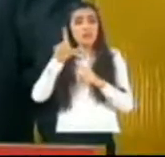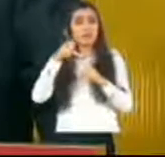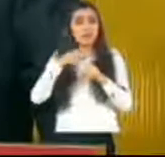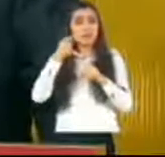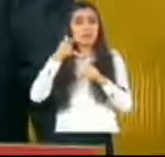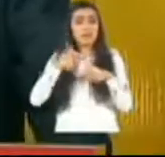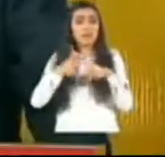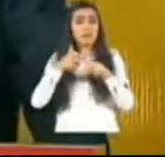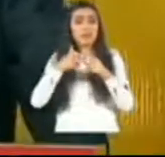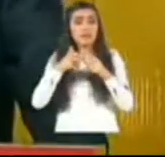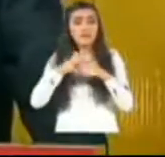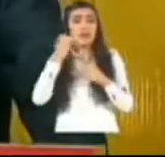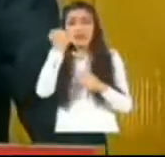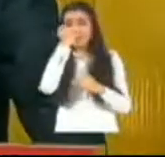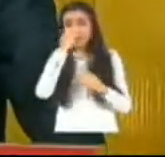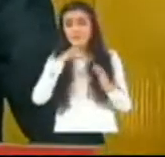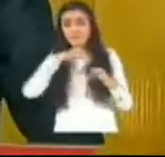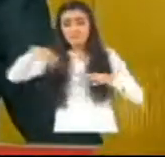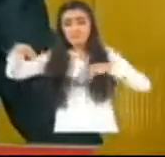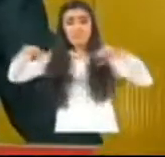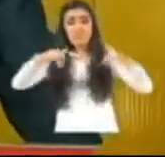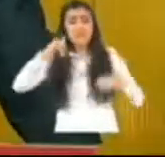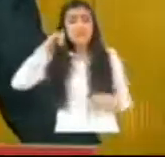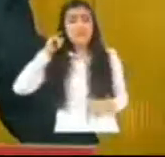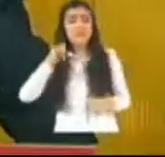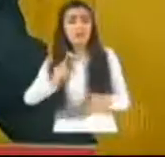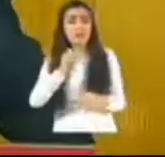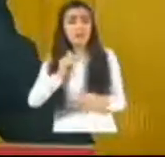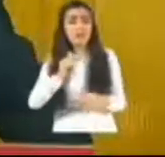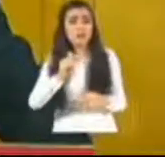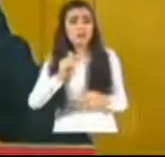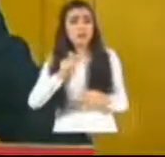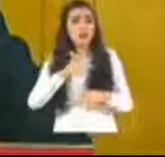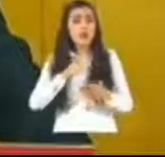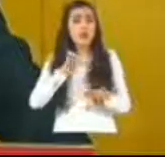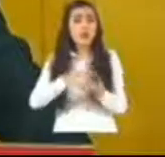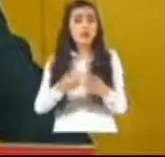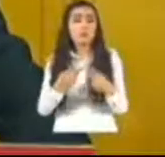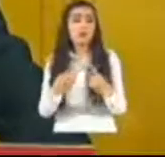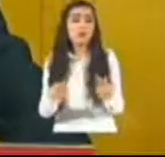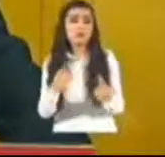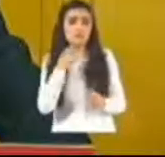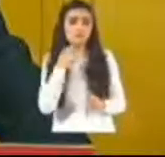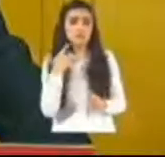kanlı cepheleşme nice felaket ve facialara ortam açmıştır.